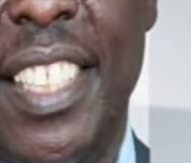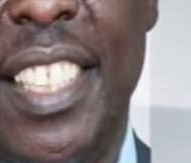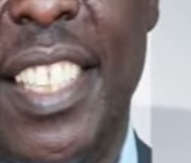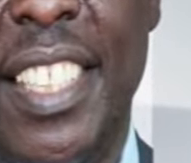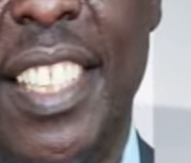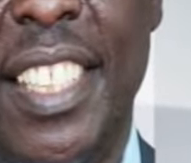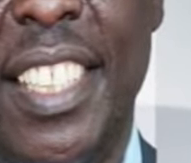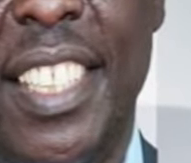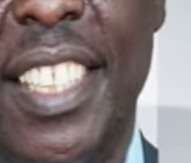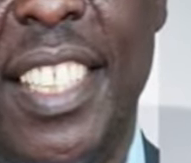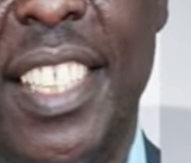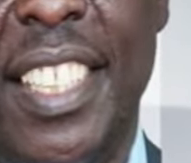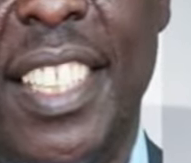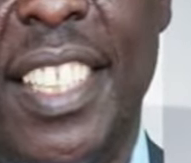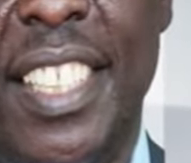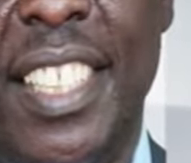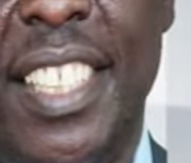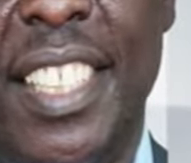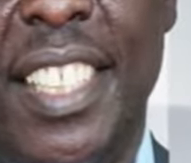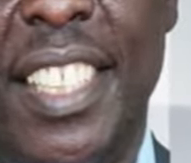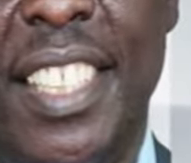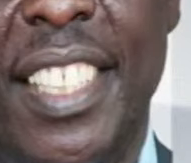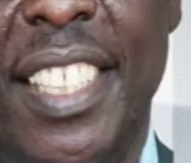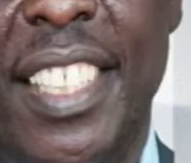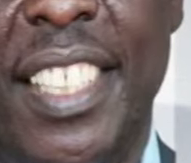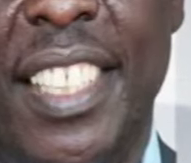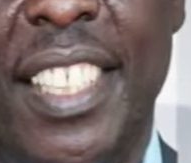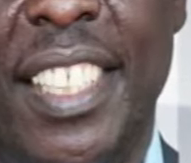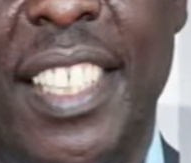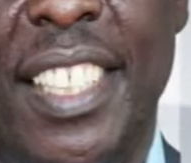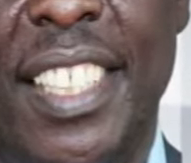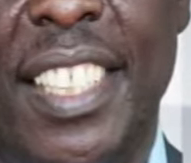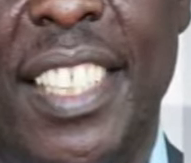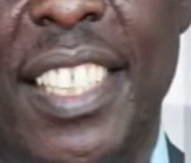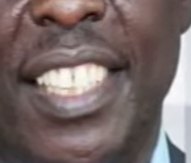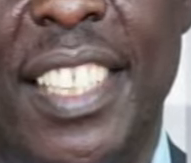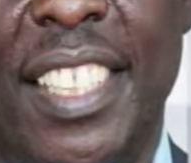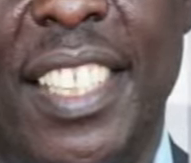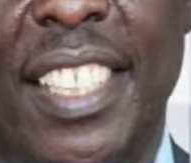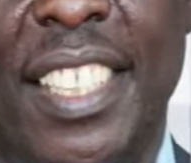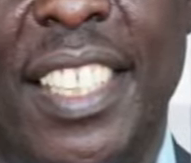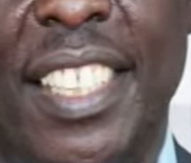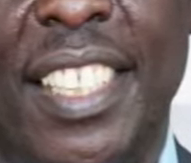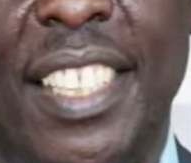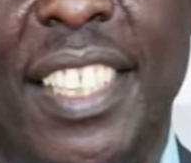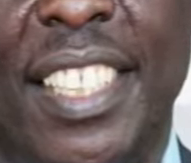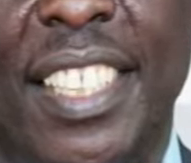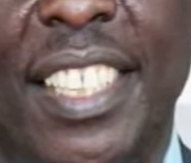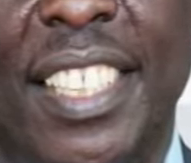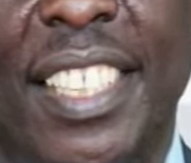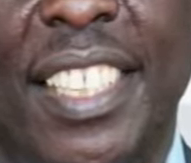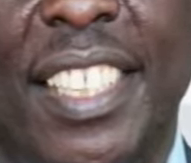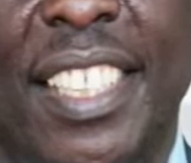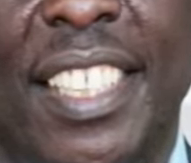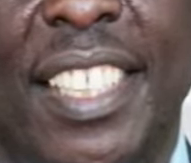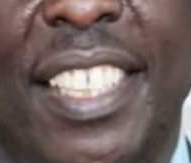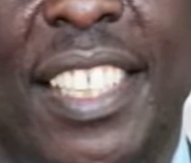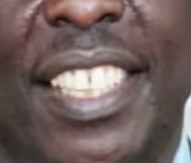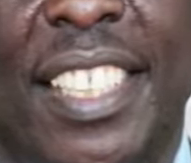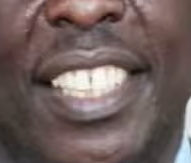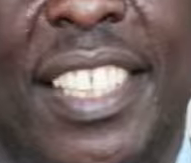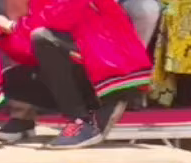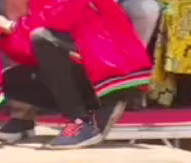za viongozi hao hazina mashiko wala mahusiano na msimamo wa serikali ya Rais William Samoei